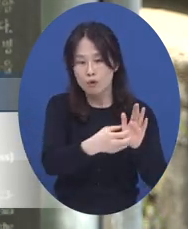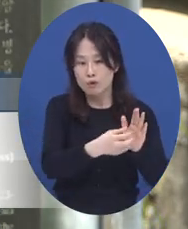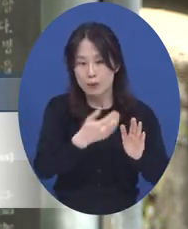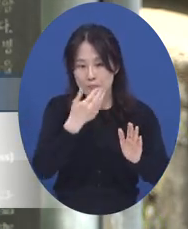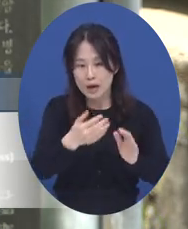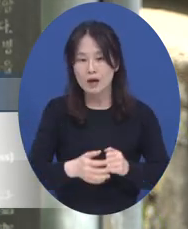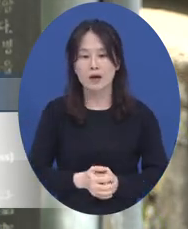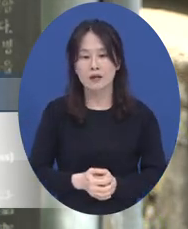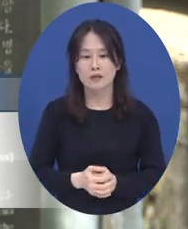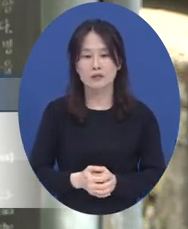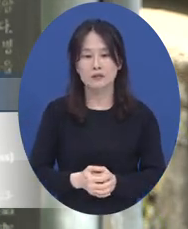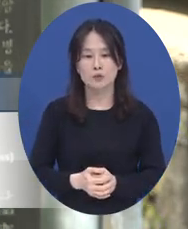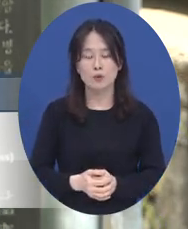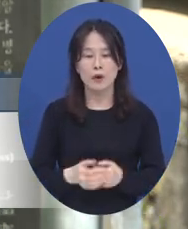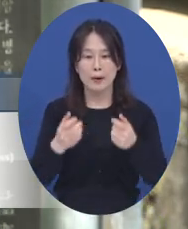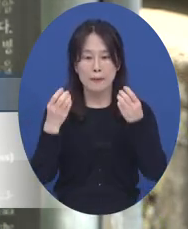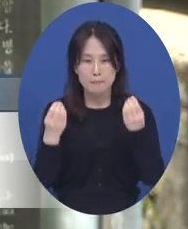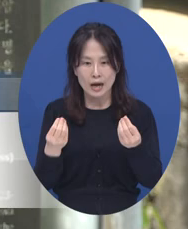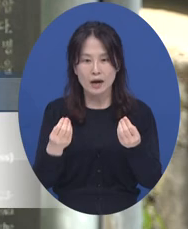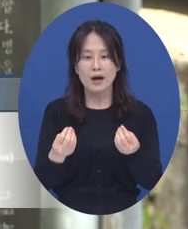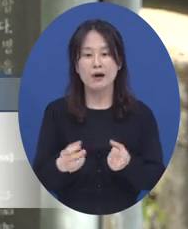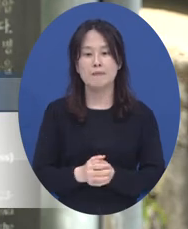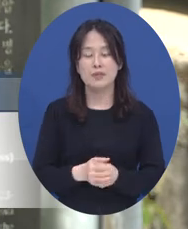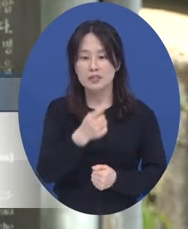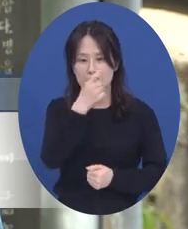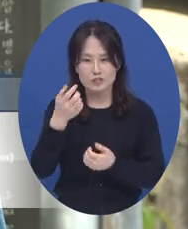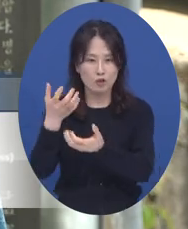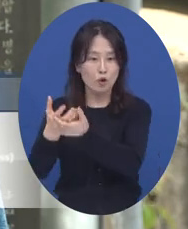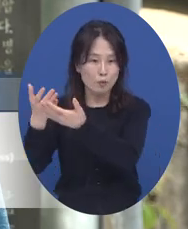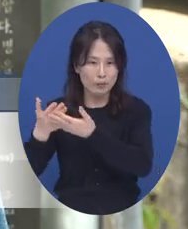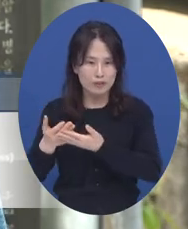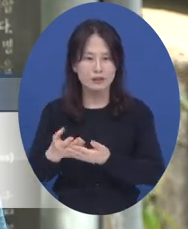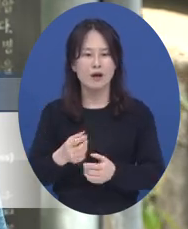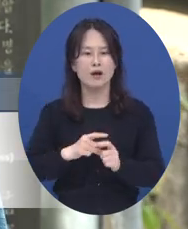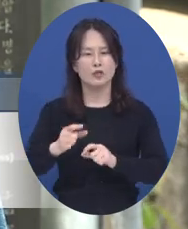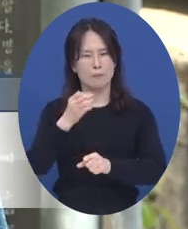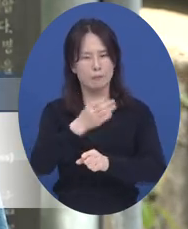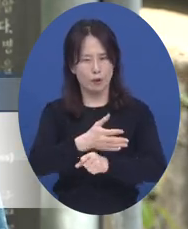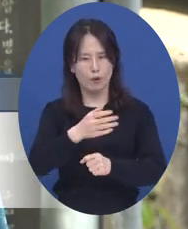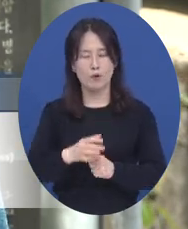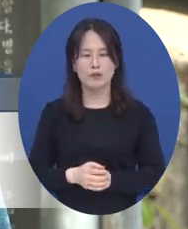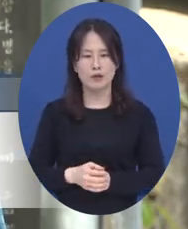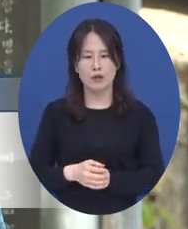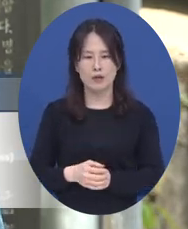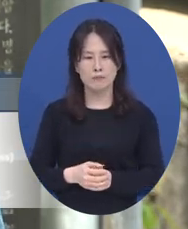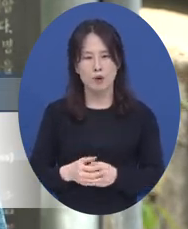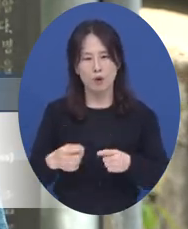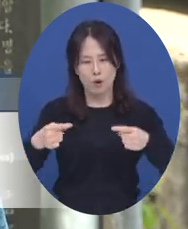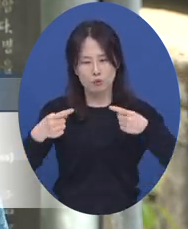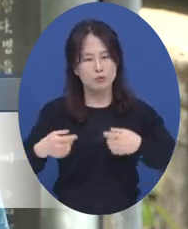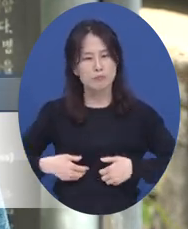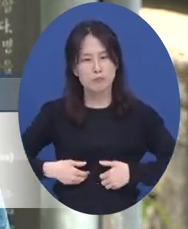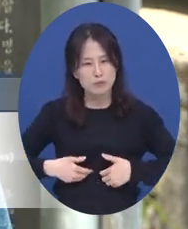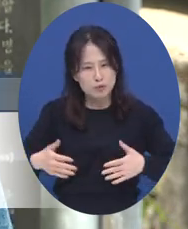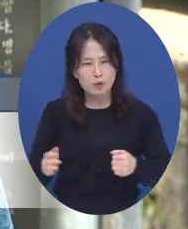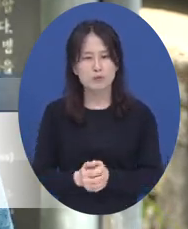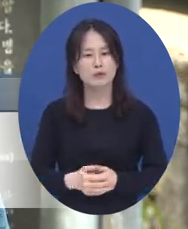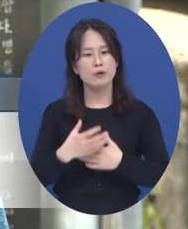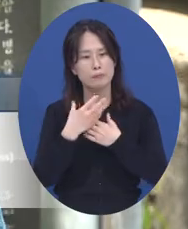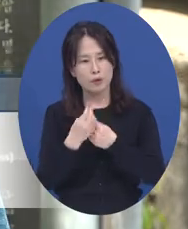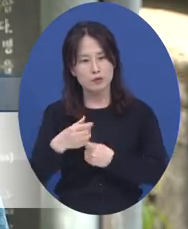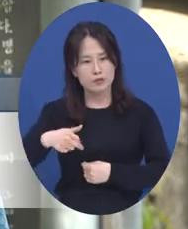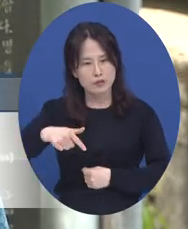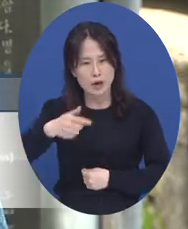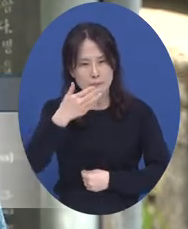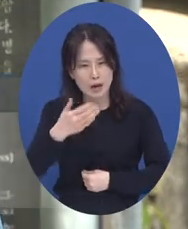도장도 찍고 스탬프 수여도 받고 하니까 훨씬 더 간편해져서 막 따로 지도 같은 거 필요 없이 그냥